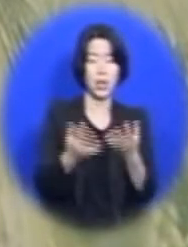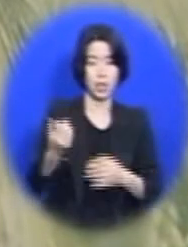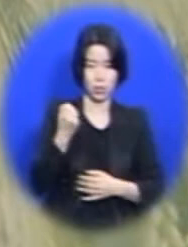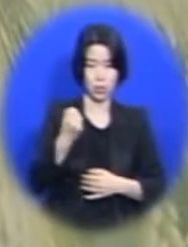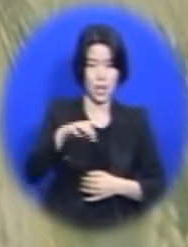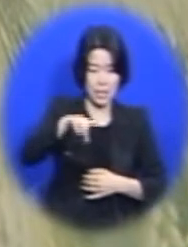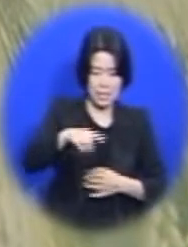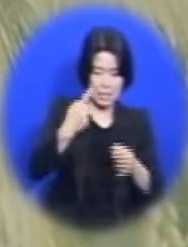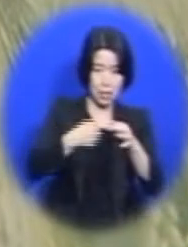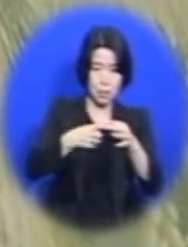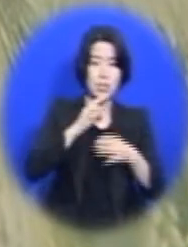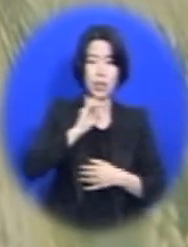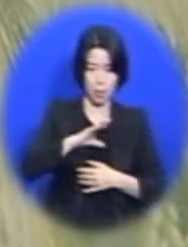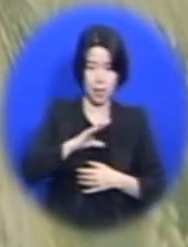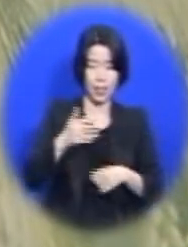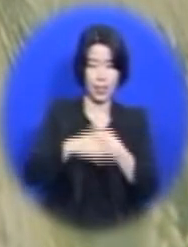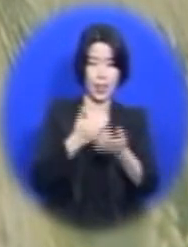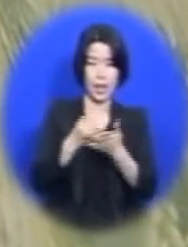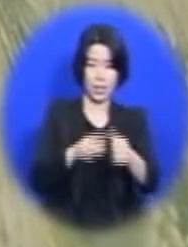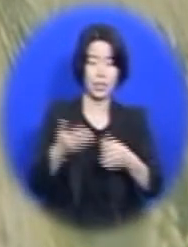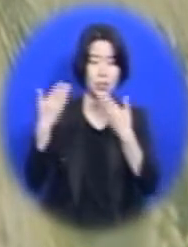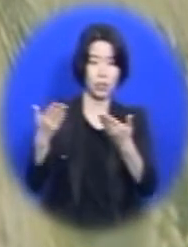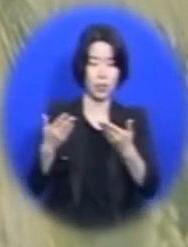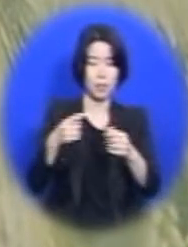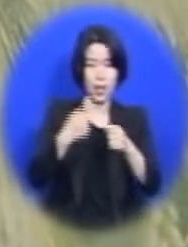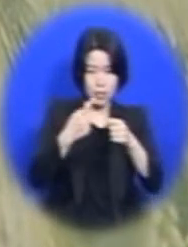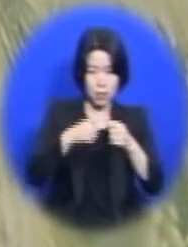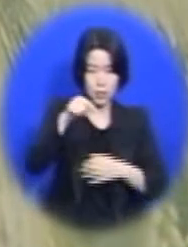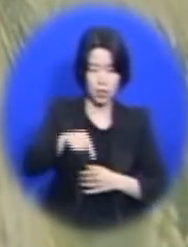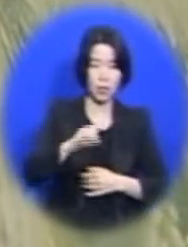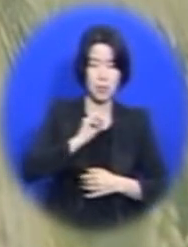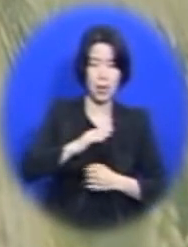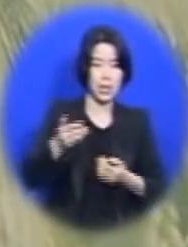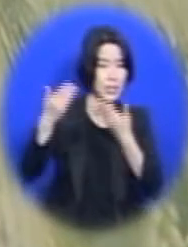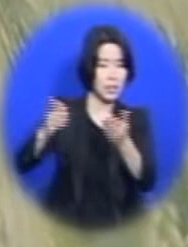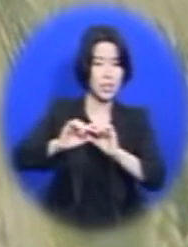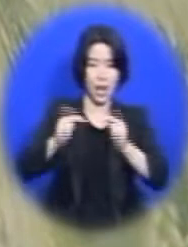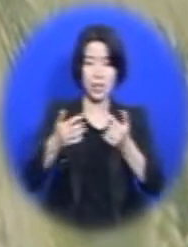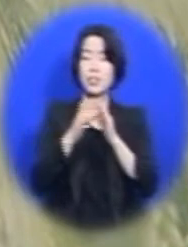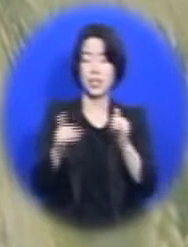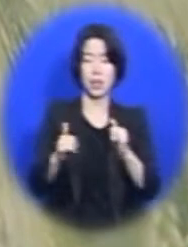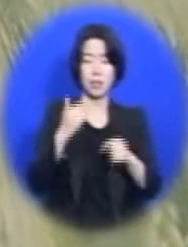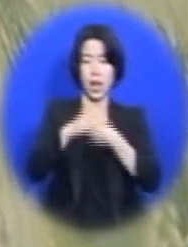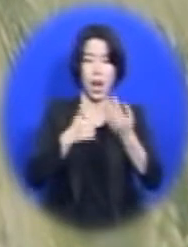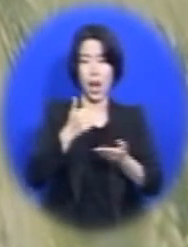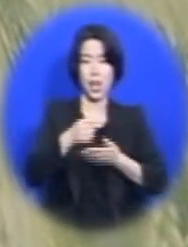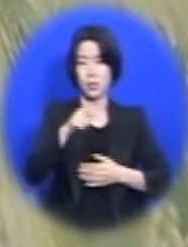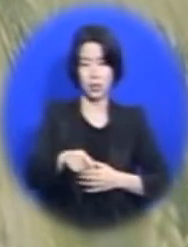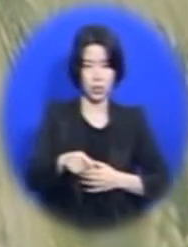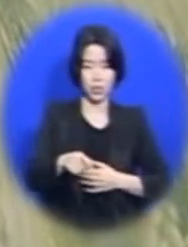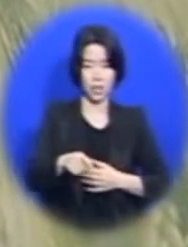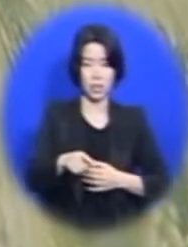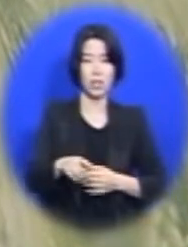첫 번째 것만은 하나님께 바치라. 그러므로 첫 번째 것을 하나님께 바치지 않는 사람은 하나님의 것이라는